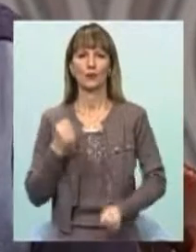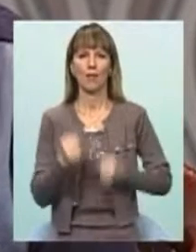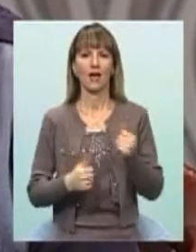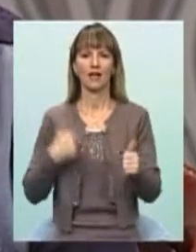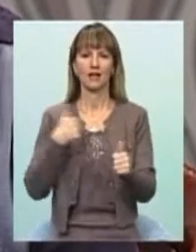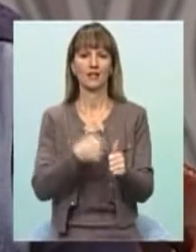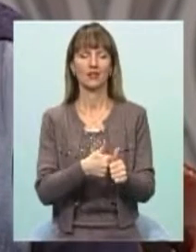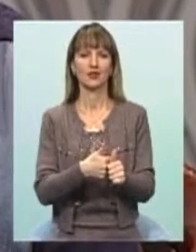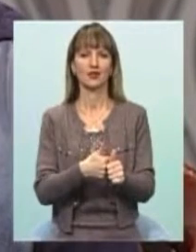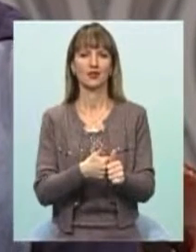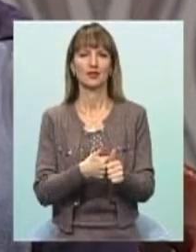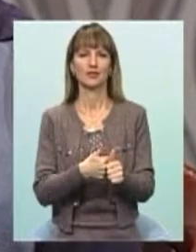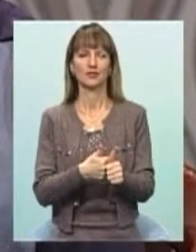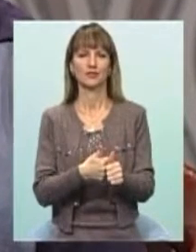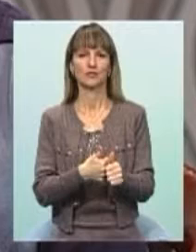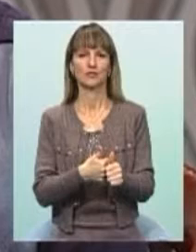ними